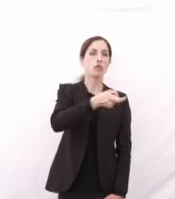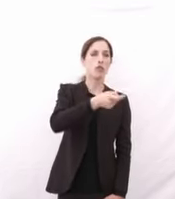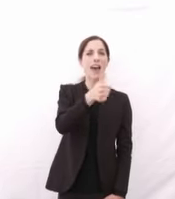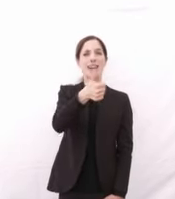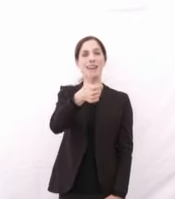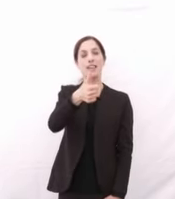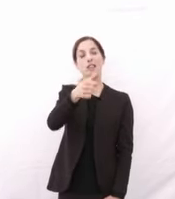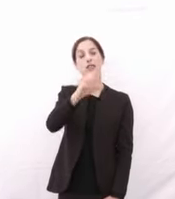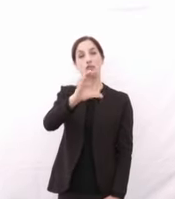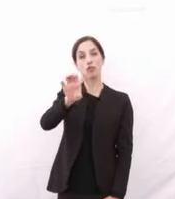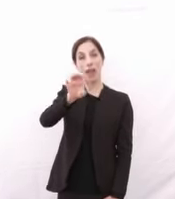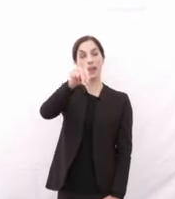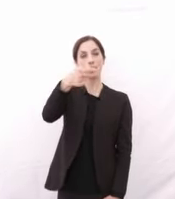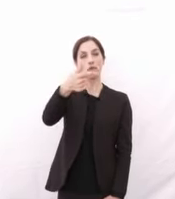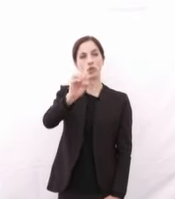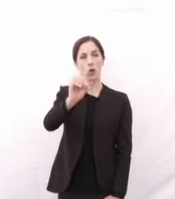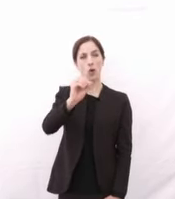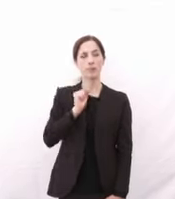Cento,